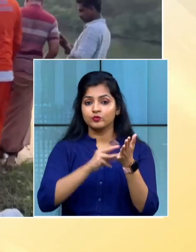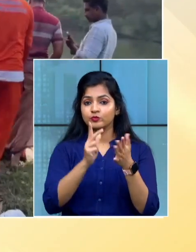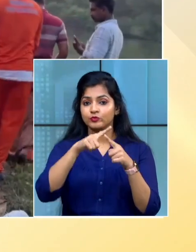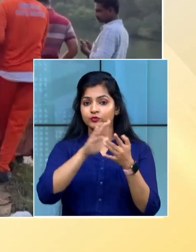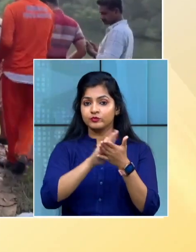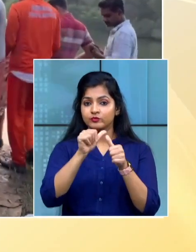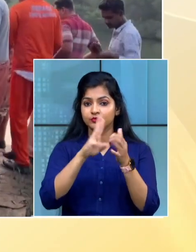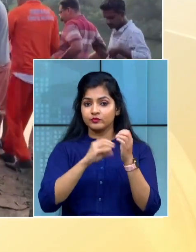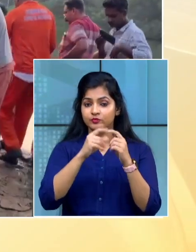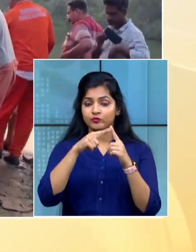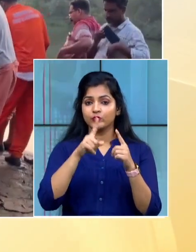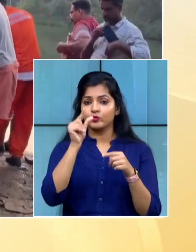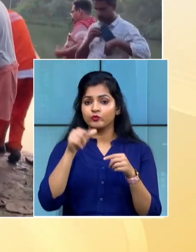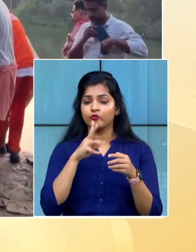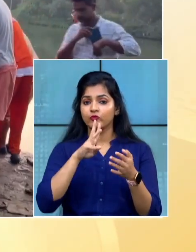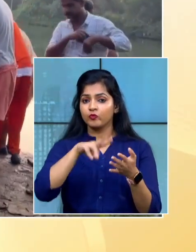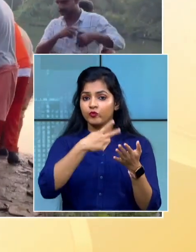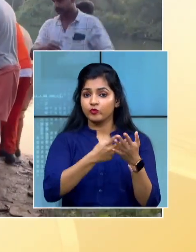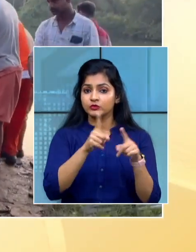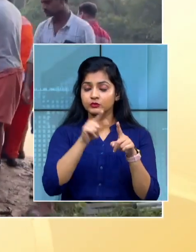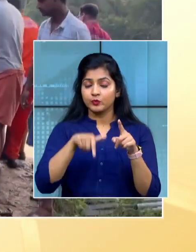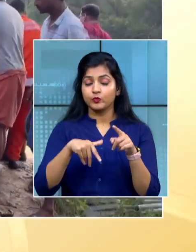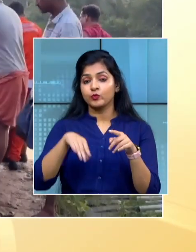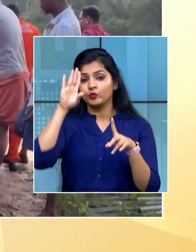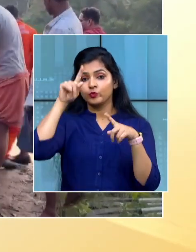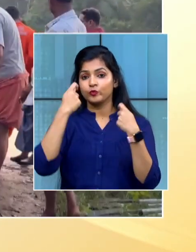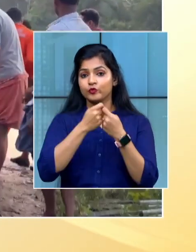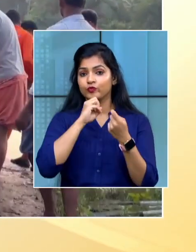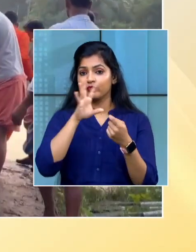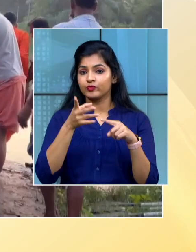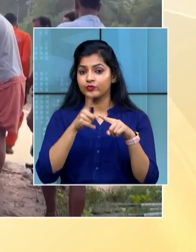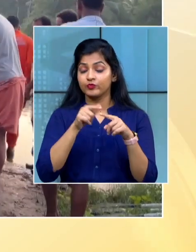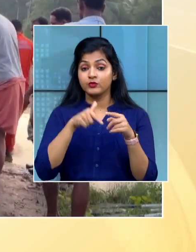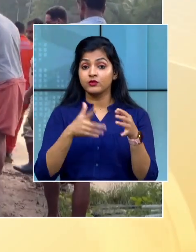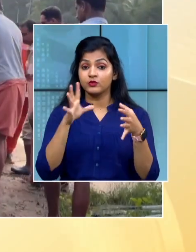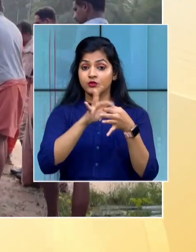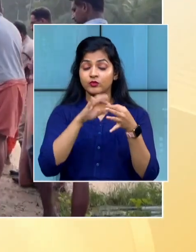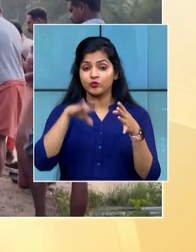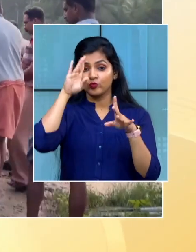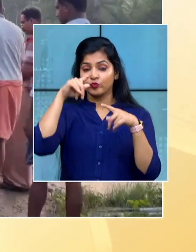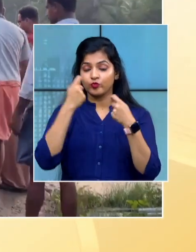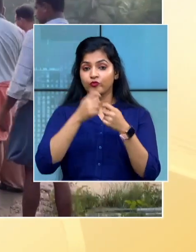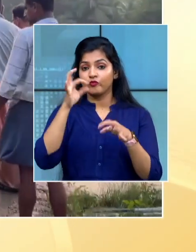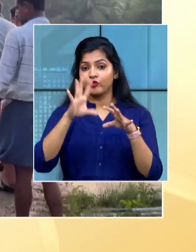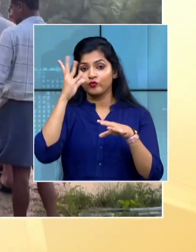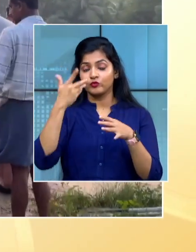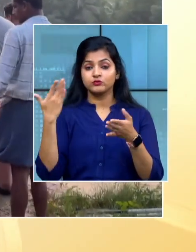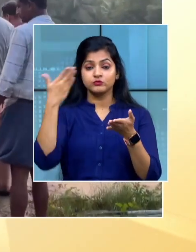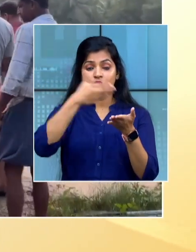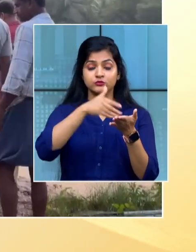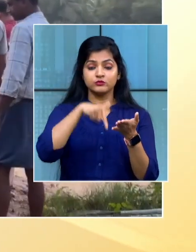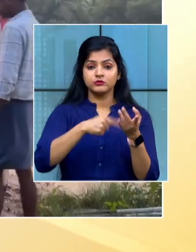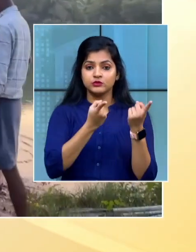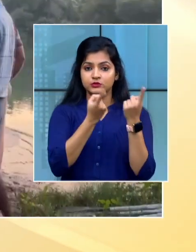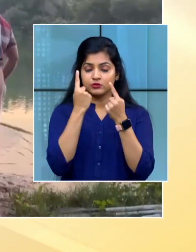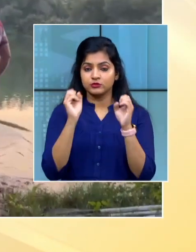ഒരാൾ ഒഴുക്കിൽപ്പെട്ടതായുള്ള വിവരം പോലീസിന് ലഭിച്ചത്. ഇതിന്റെ അടിസ്ഥാനത്തിലാണ് ഇപ്പോൾ പോലീസും കൊയിലാണ്ടി ഫയർഫോഴ്സും സംയുക്തമായി